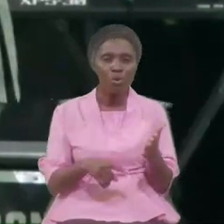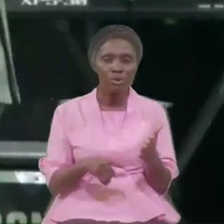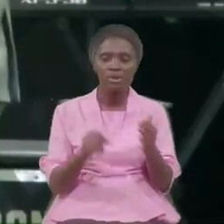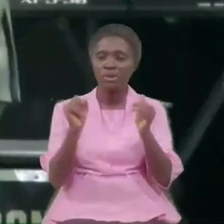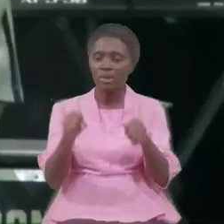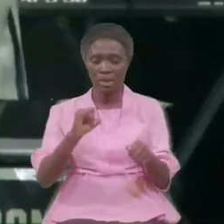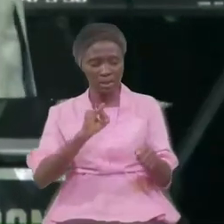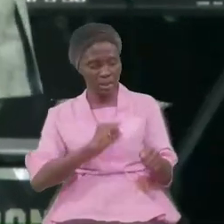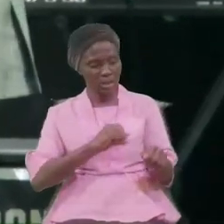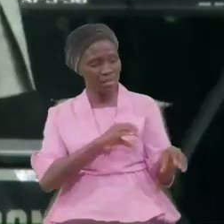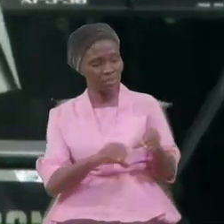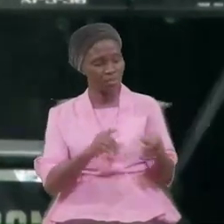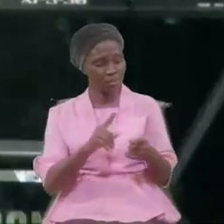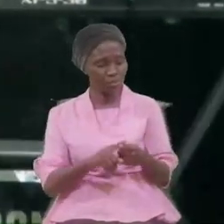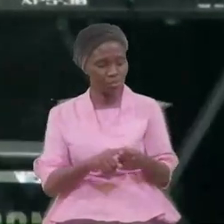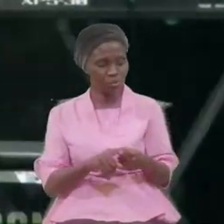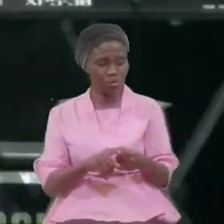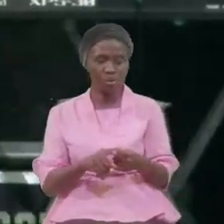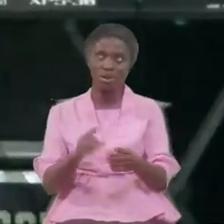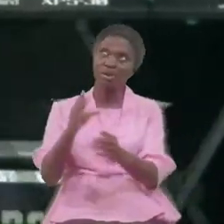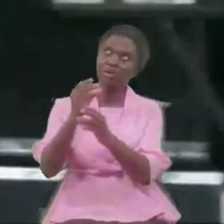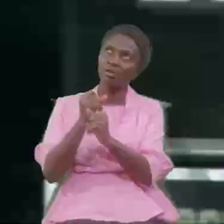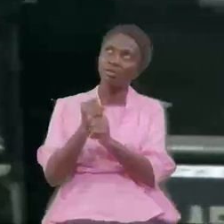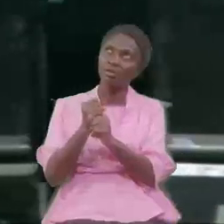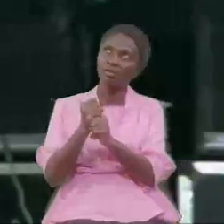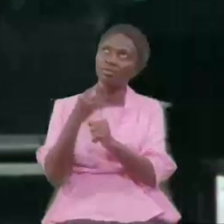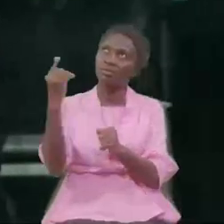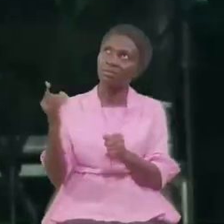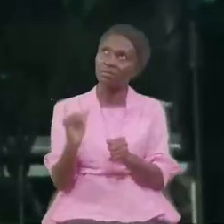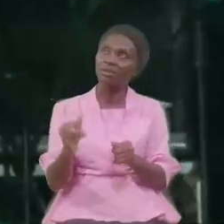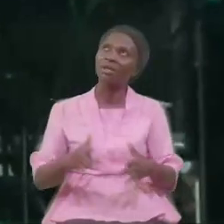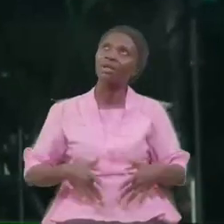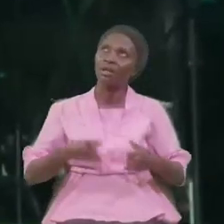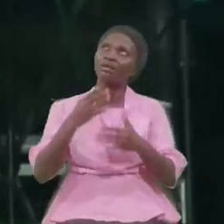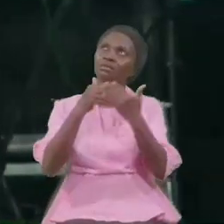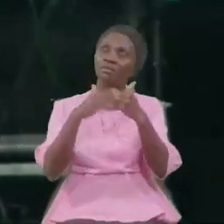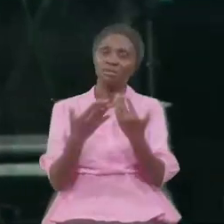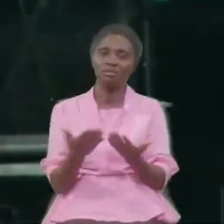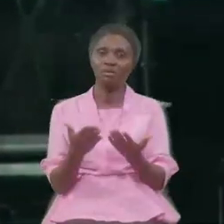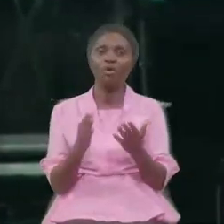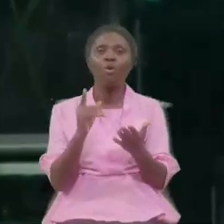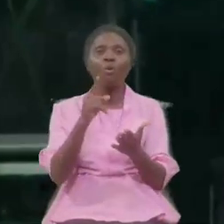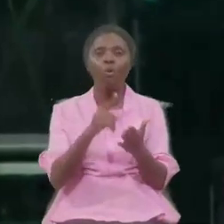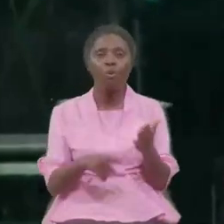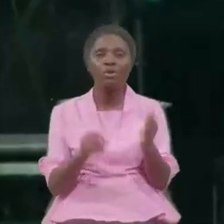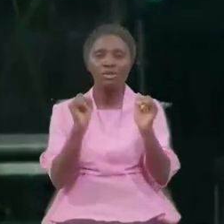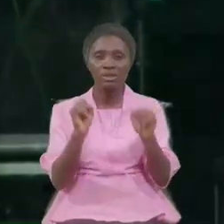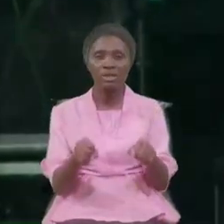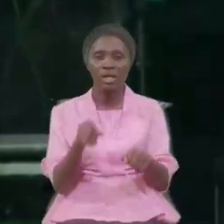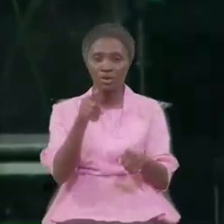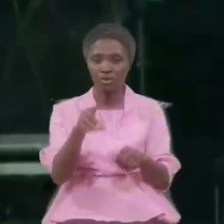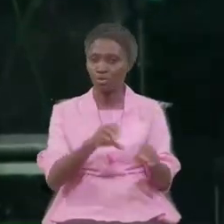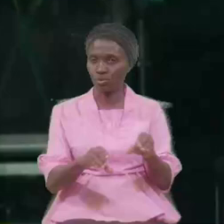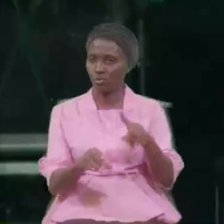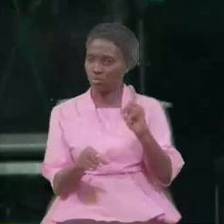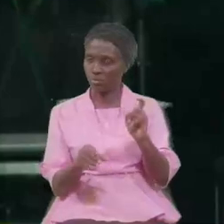Que dois-je faire pour hériter la vie éternelle? Que pouvez-vous faire? Que